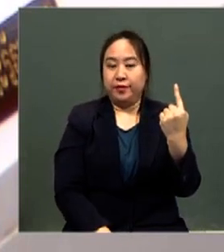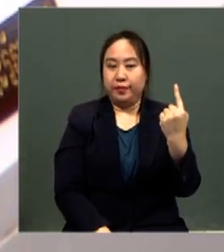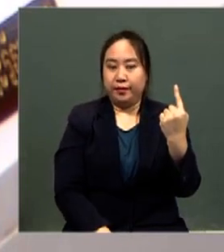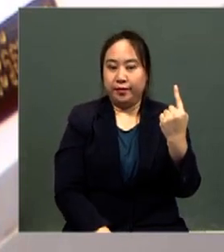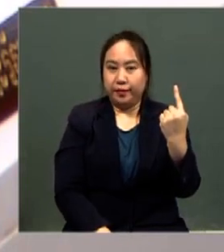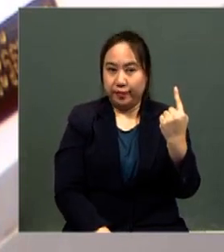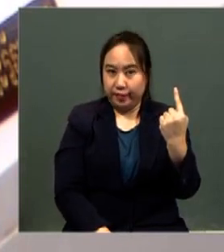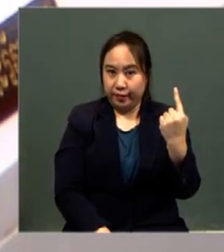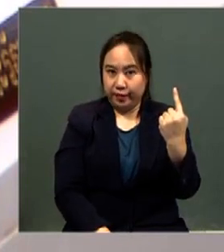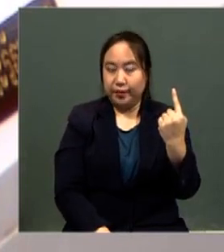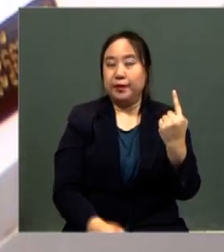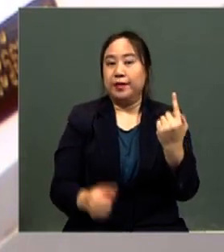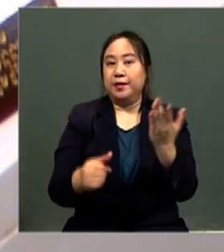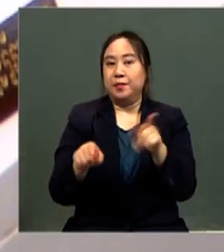การ